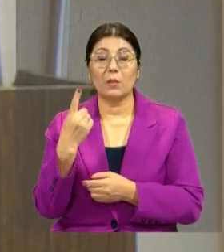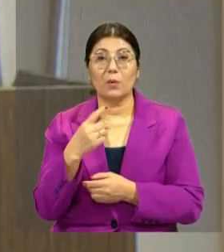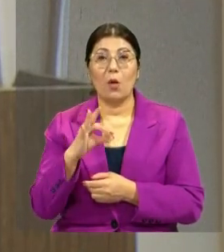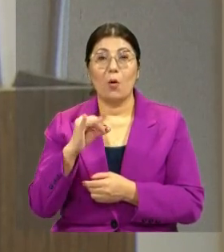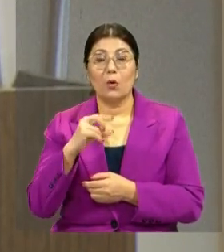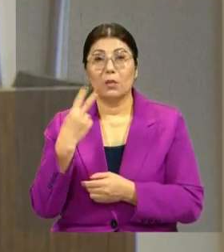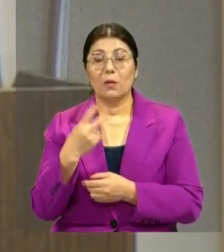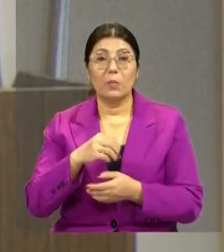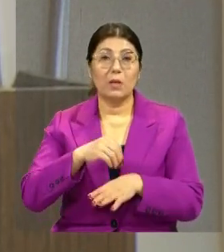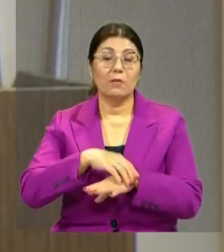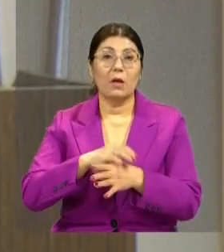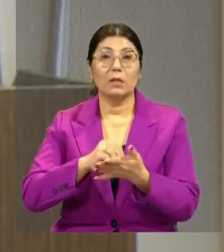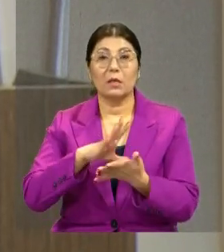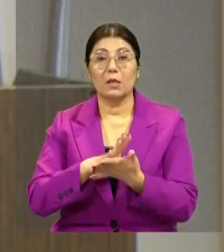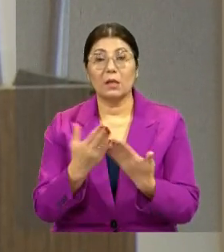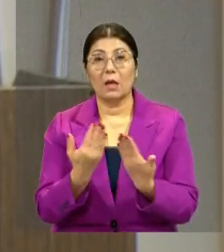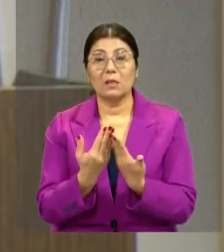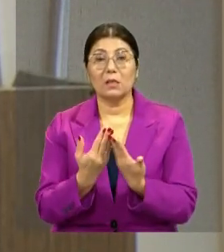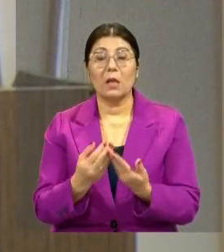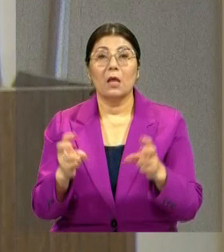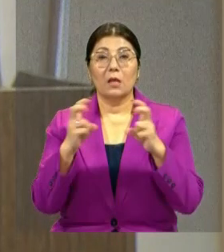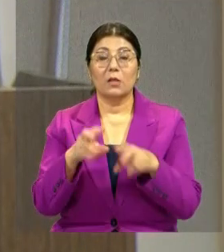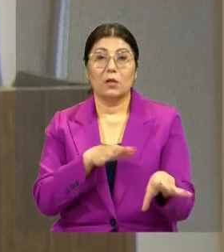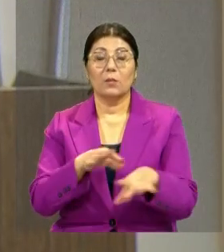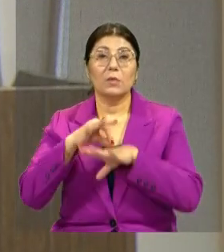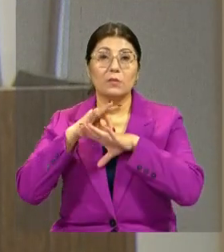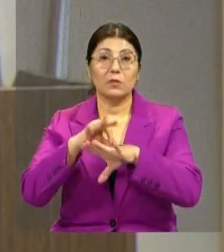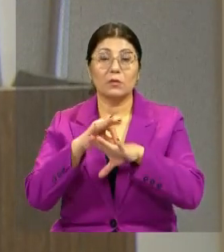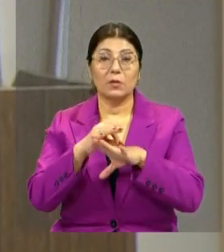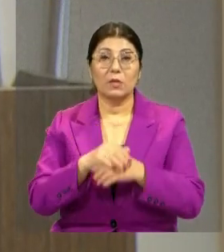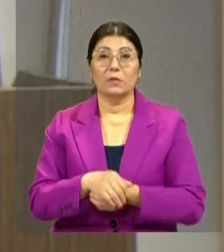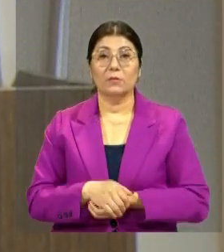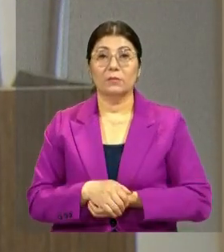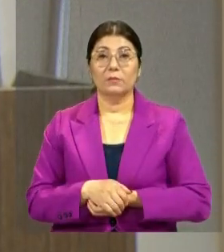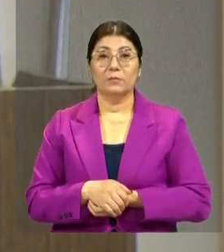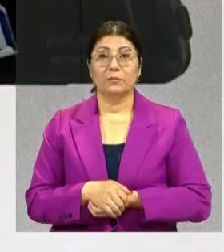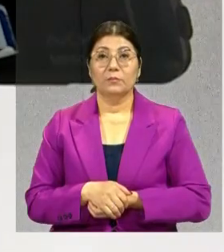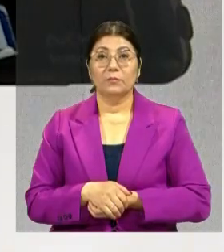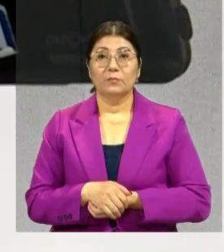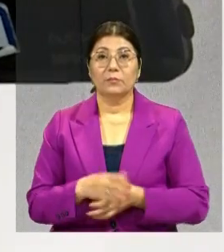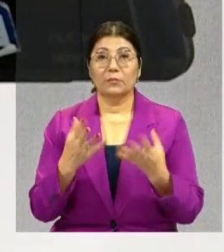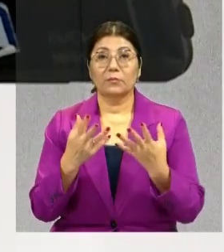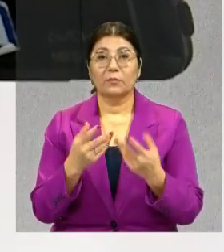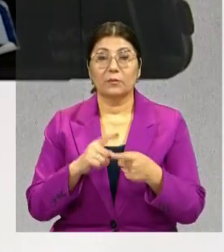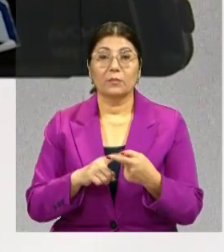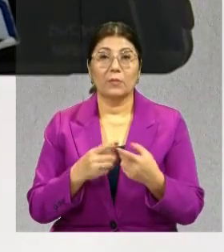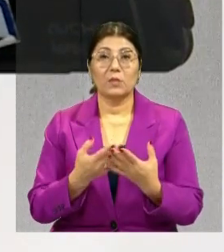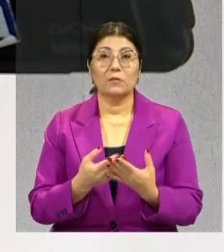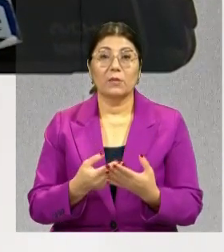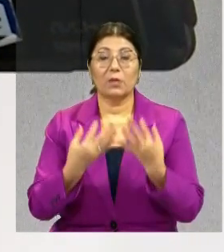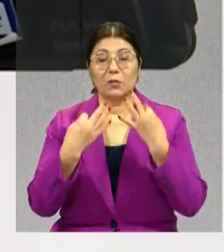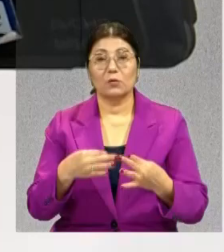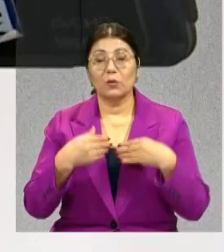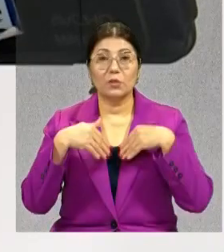1. Бұл жерде біз қазір тергеу әрекеттері жүріп жатқан қылмыстық істерді санамағанда нақты мынау соттың қаулысы